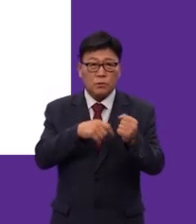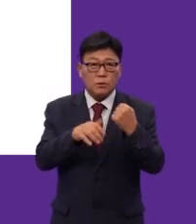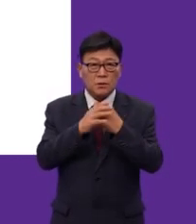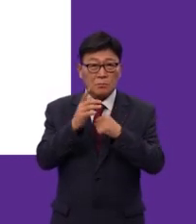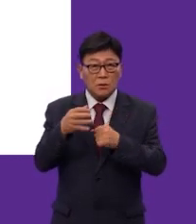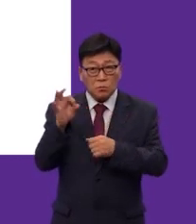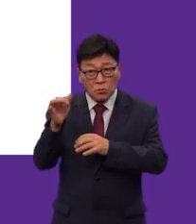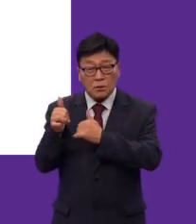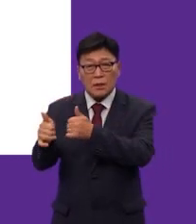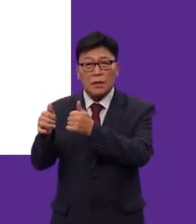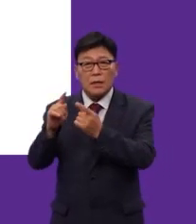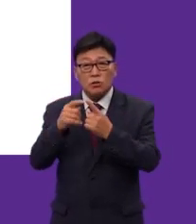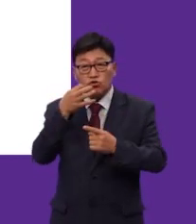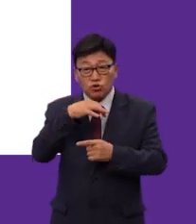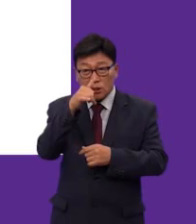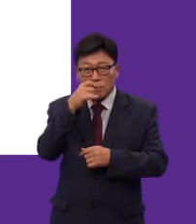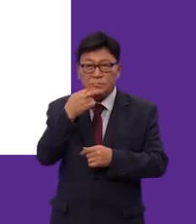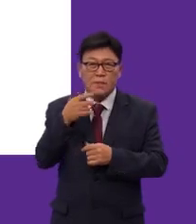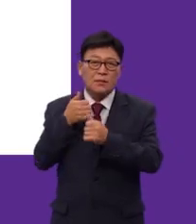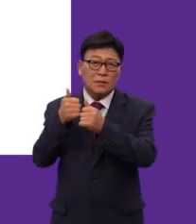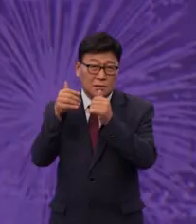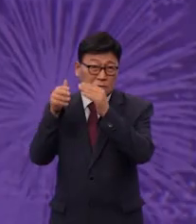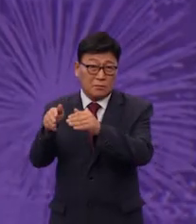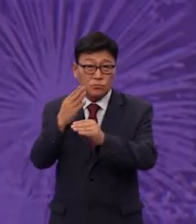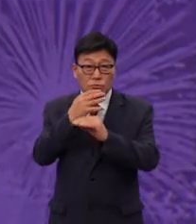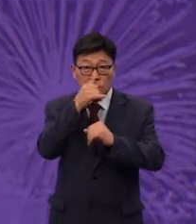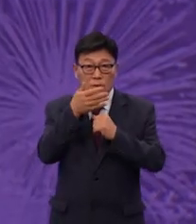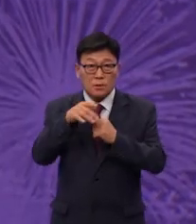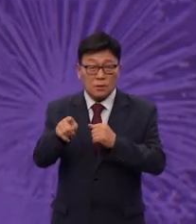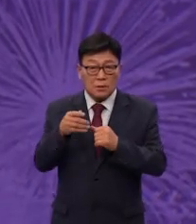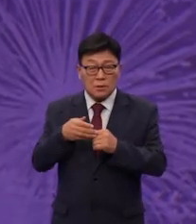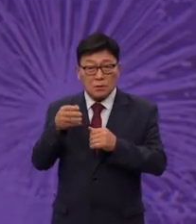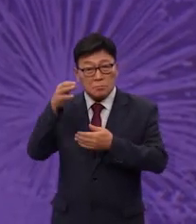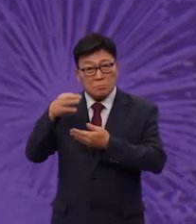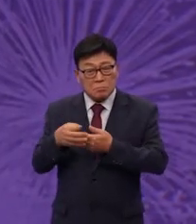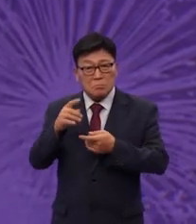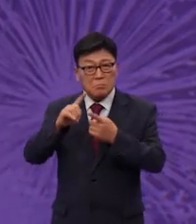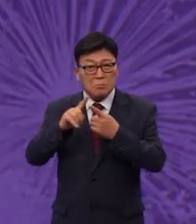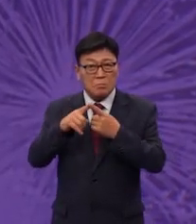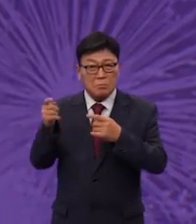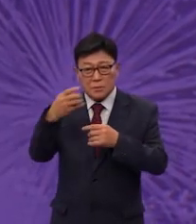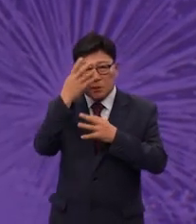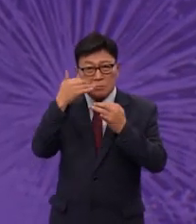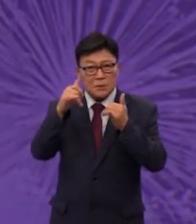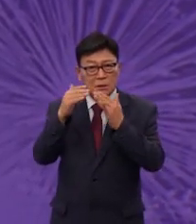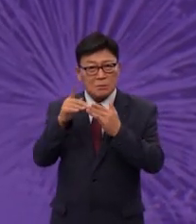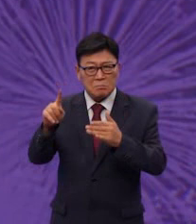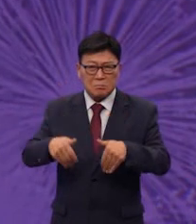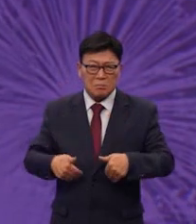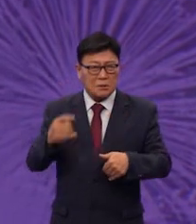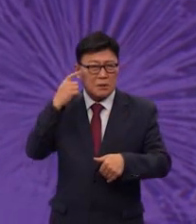시장 논리에 따른 수익성에 초점을 맞출 수밖에 없는데요. 수익성이 낮은 청년주택 공급의 필요성을 못